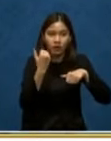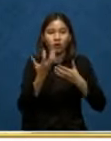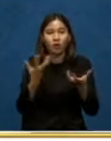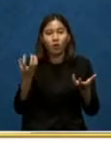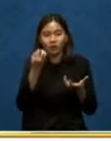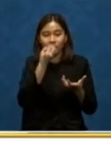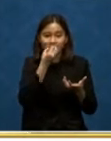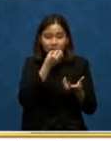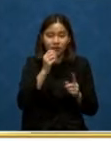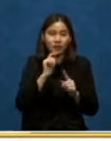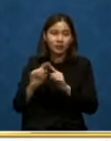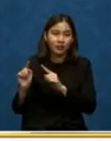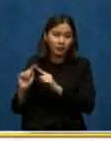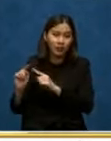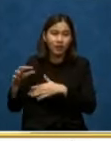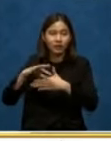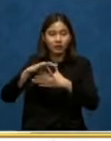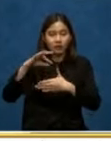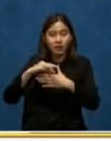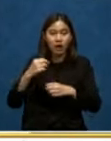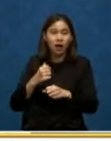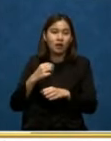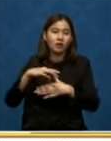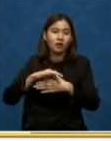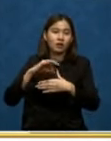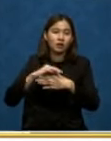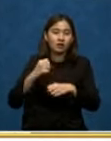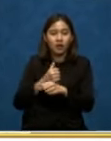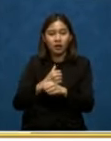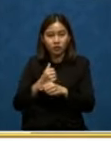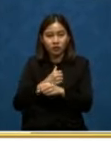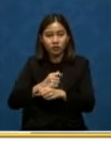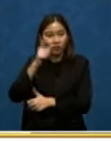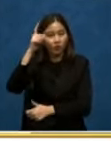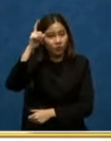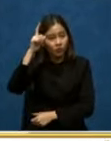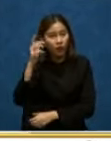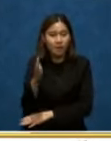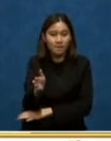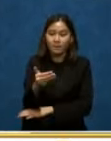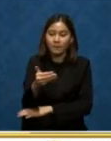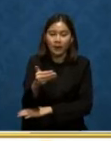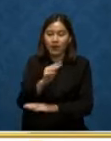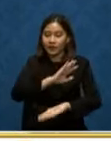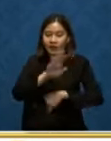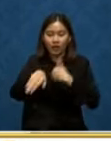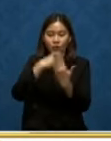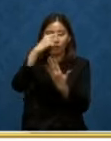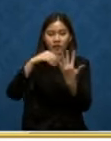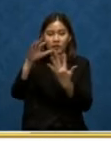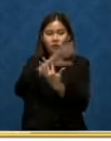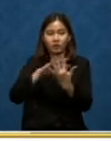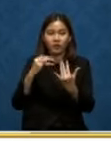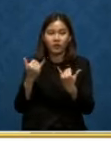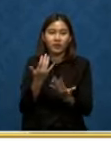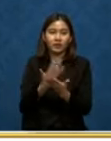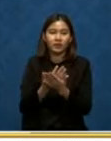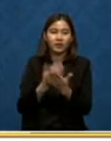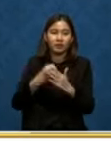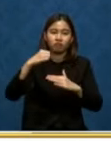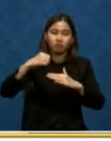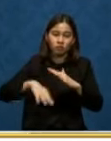อุปโภคบริโภคเนื้อวัวนมวัวและตลาดปลาสวยงามทั่วทั้งประเทศนะครับมีราคาตกต่ำซึ่ง